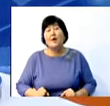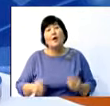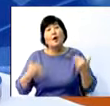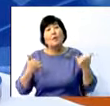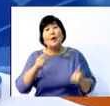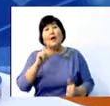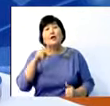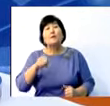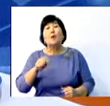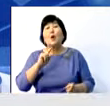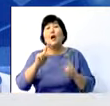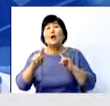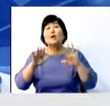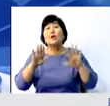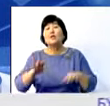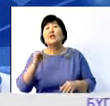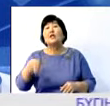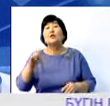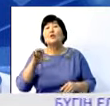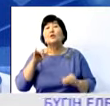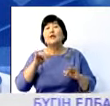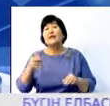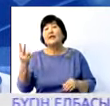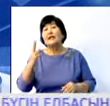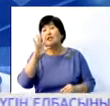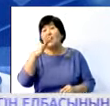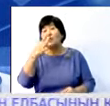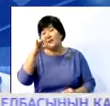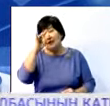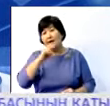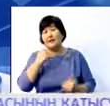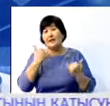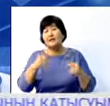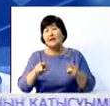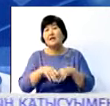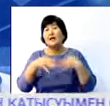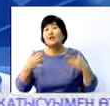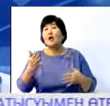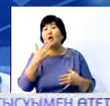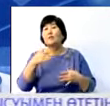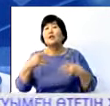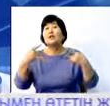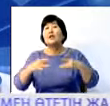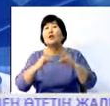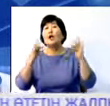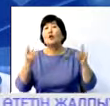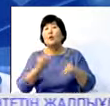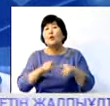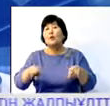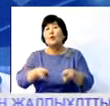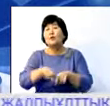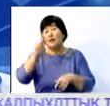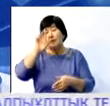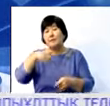Бүгін Экспо Конгресс орталығында индустрияландырудың екінші 5 жылдығы Қазақстанда жасалған атты жалпы ұлттық телекөпір болады. Аталмыш шараға мемлекет